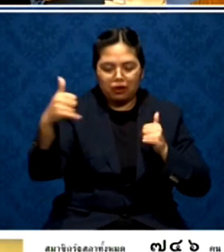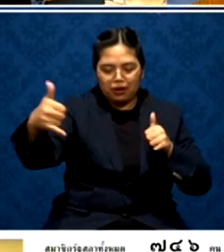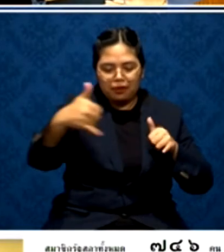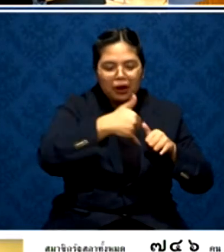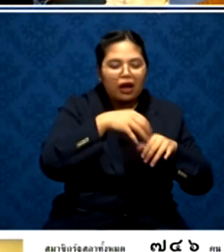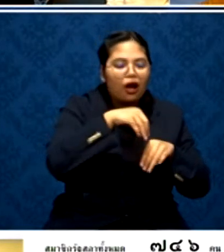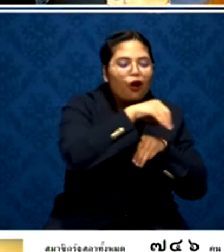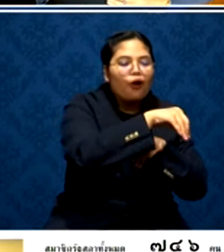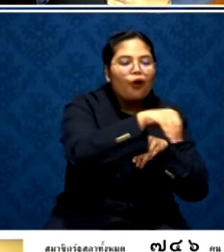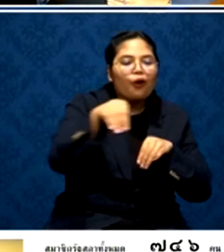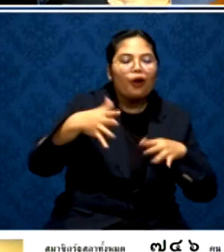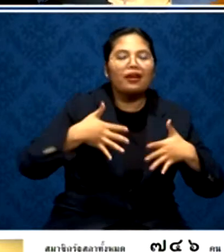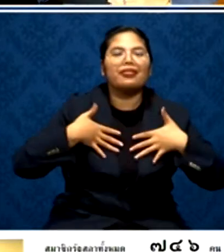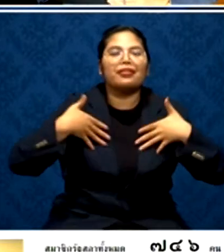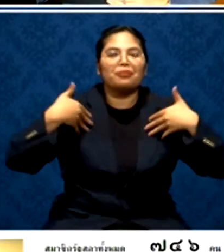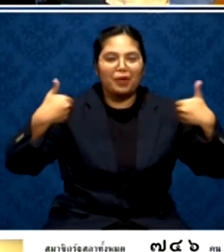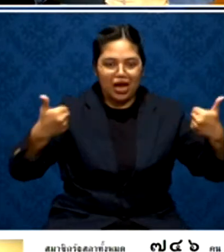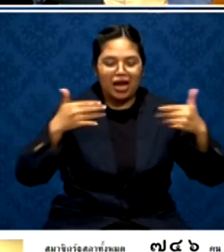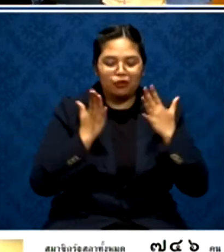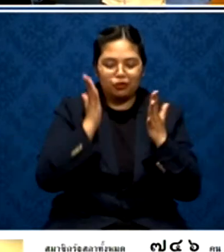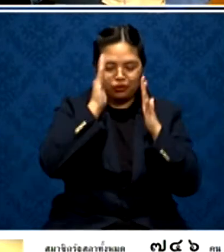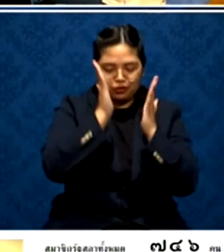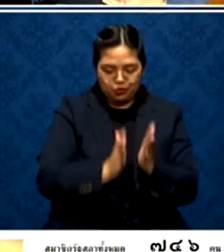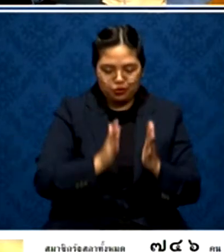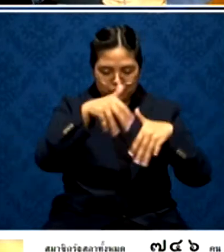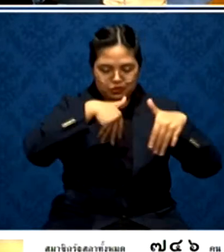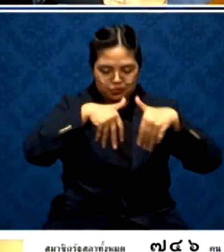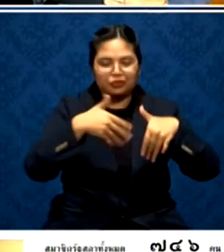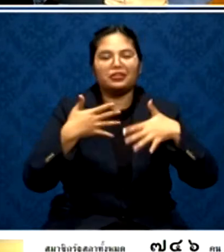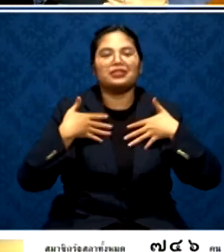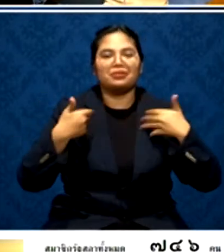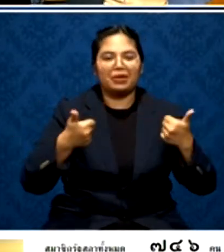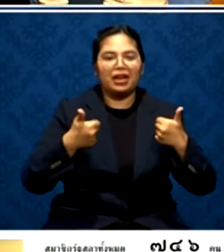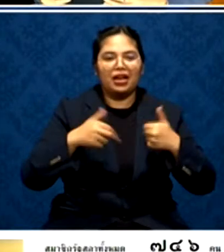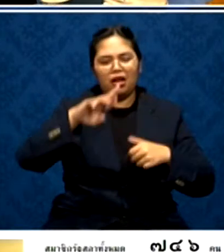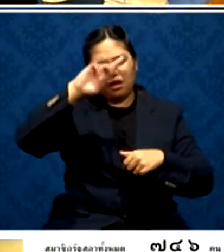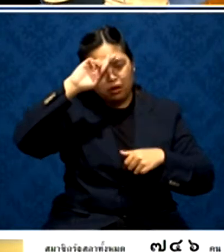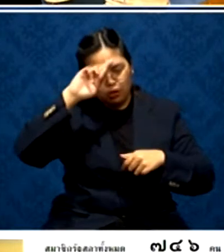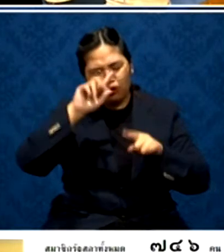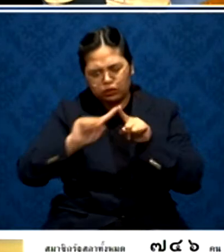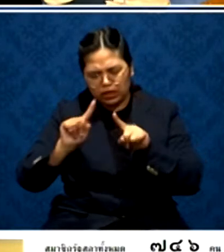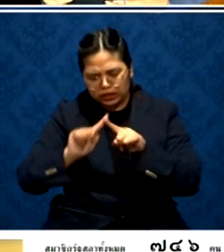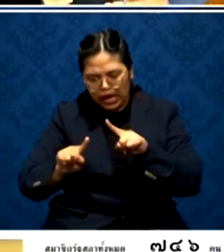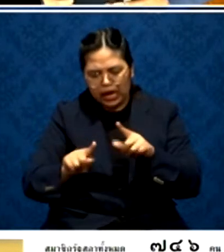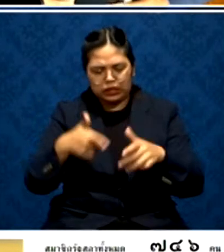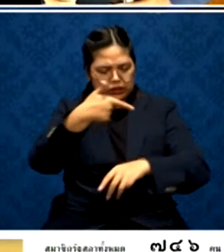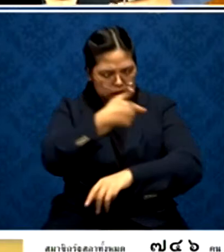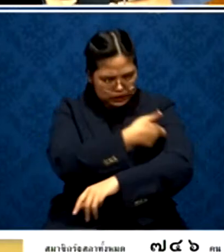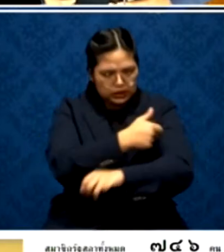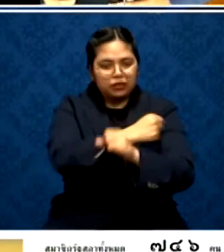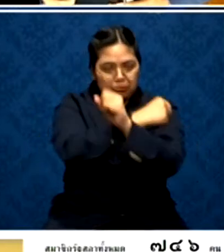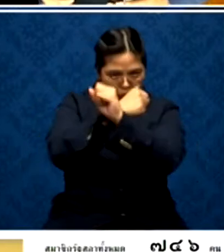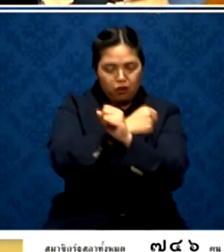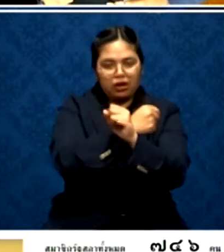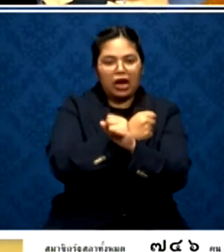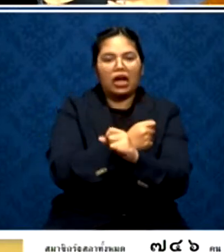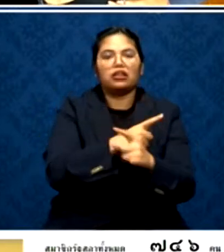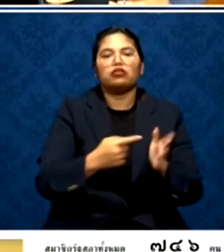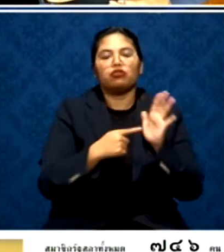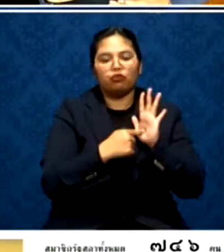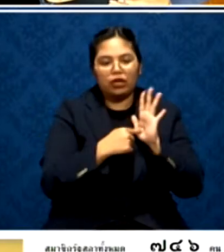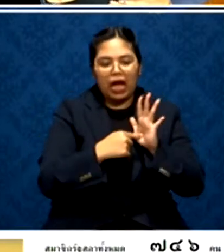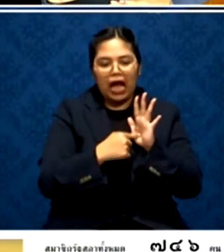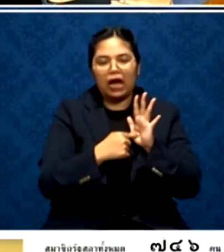ไกส่งเสริมสุขภาพและป้องกันโรคโดยเฉพาะการให้วัคซีนเพื่อป้องกันโรคอาทิวัคซีนปากม